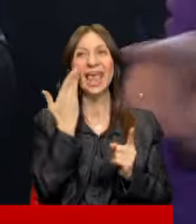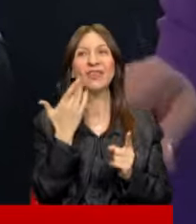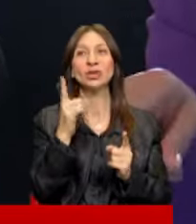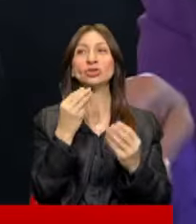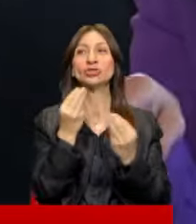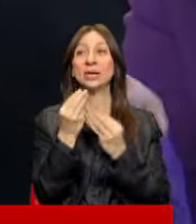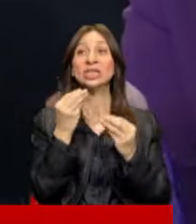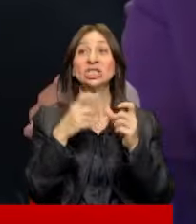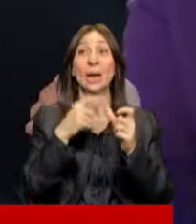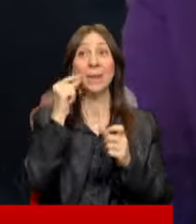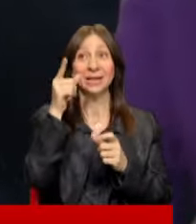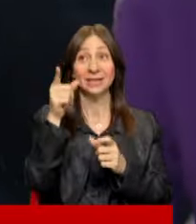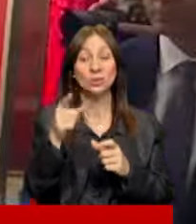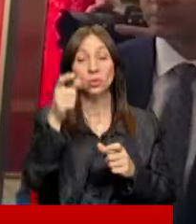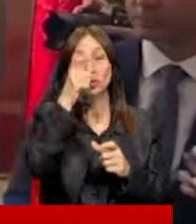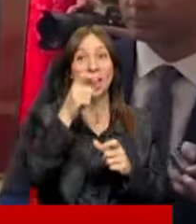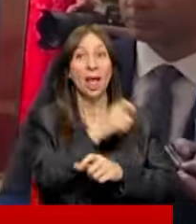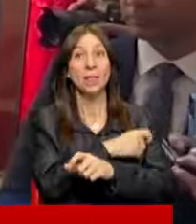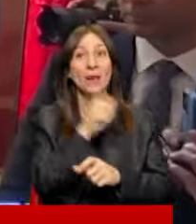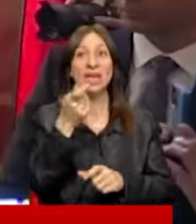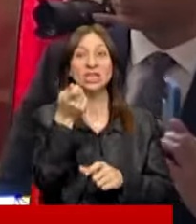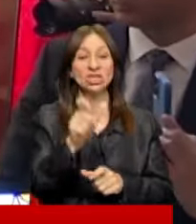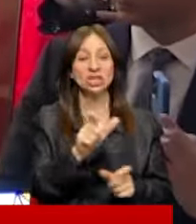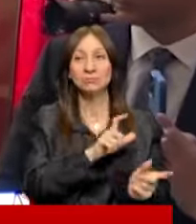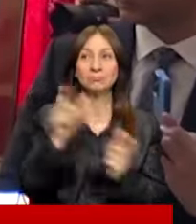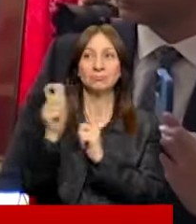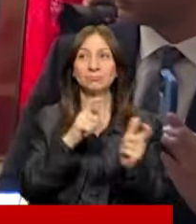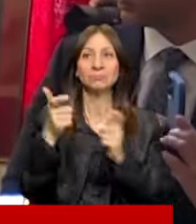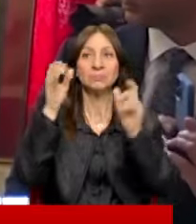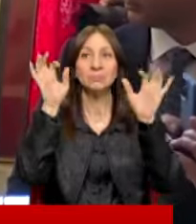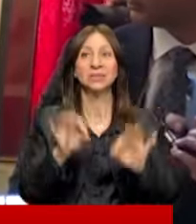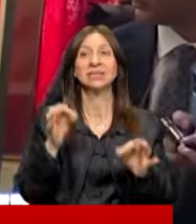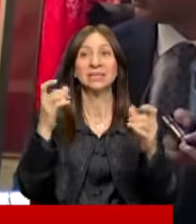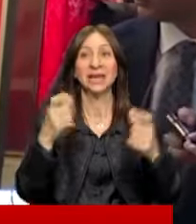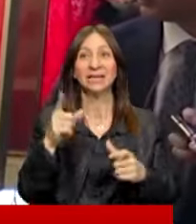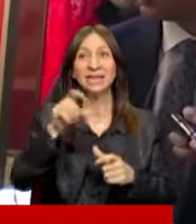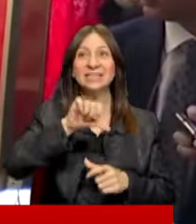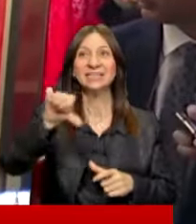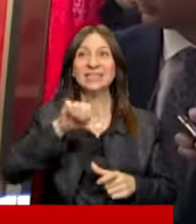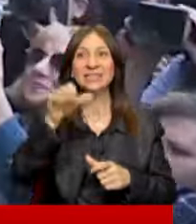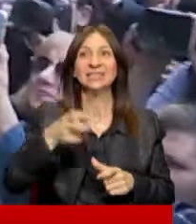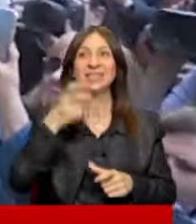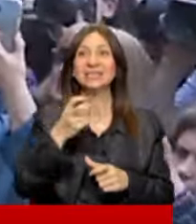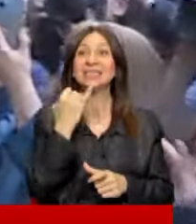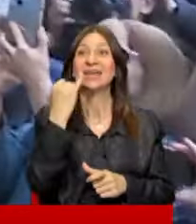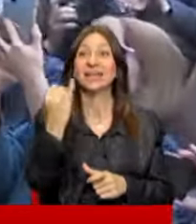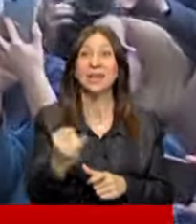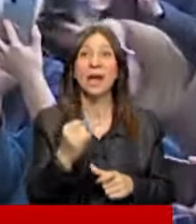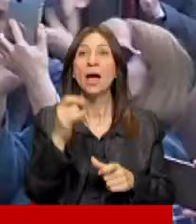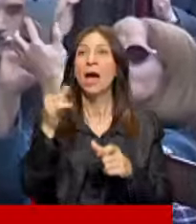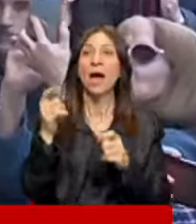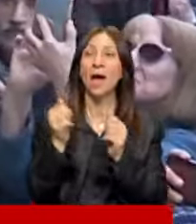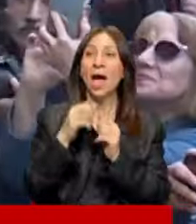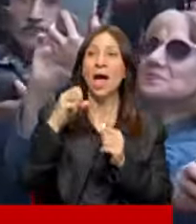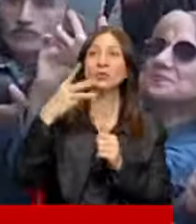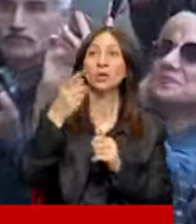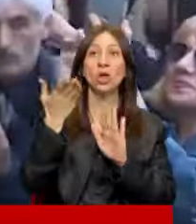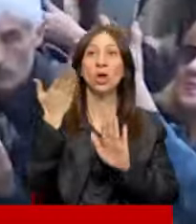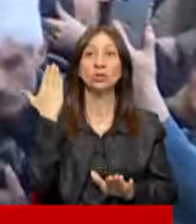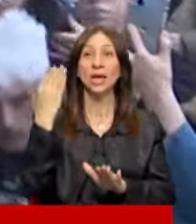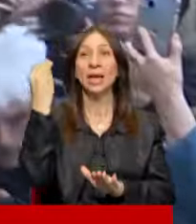kadar Steinmeier'in Türkiye'den Almanya'ya işçi göçünün başladığı ilk adreste. Sirkeci Garı ziyaretinde mevkidaşı Erdoğan'dan